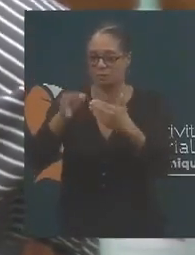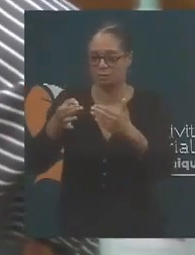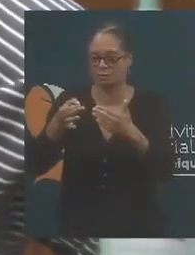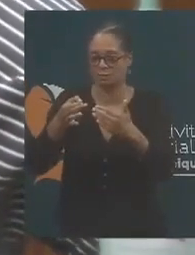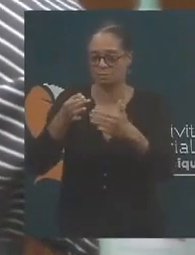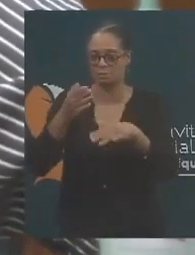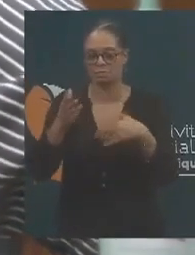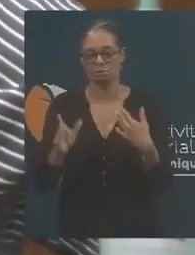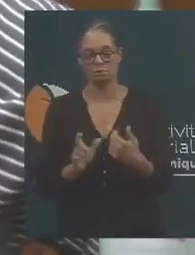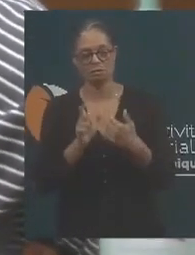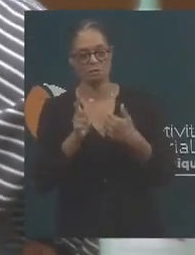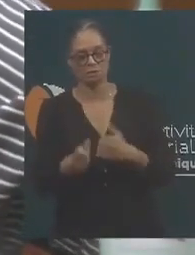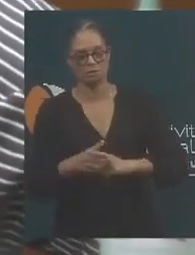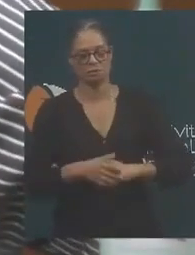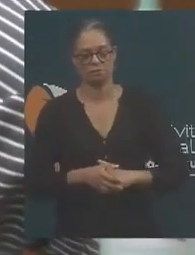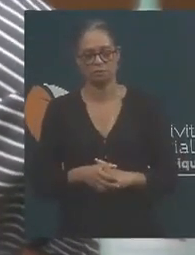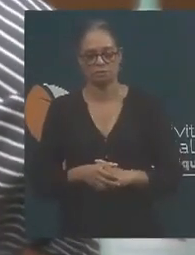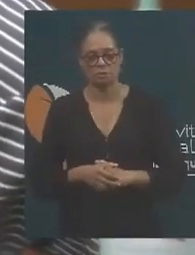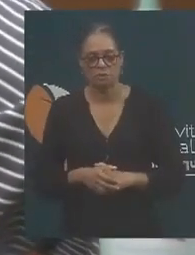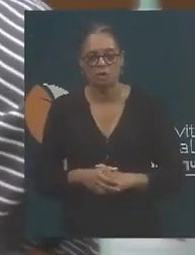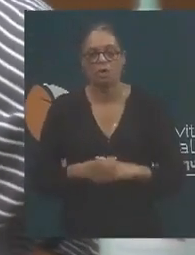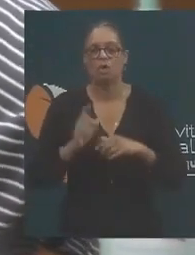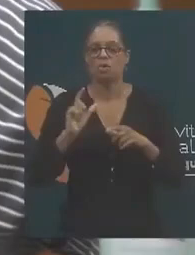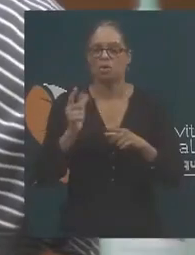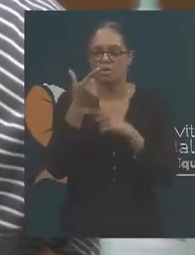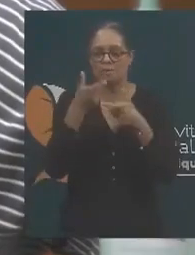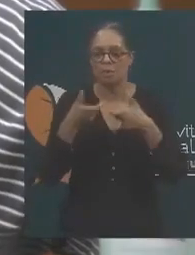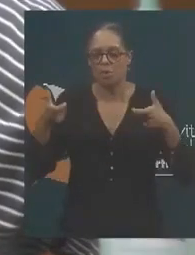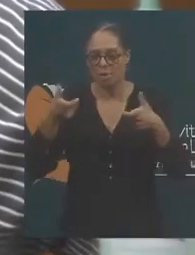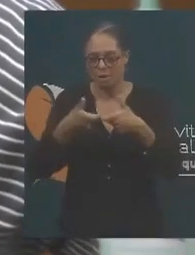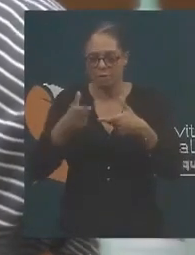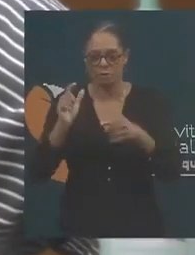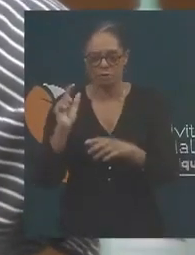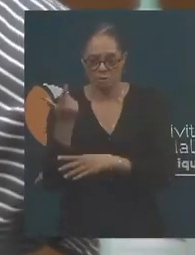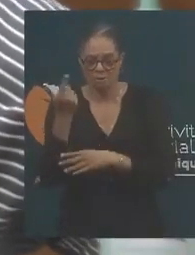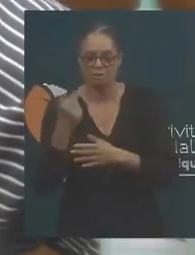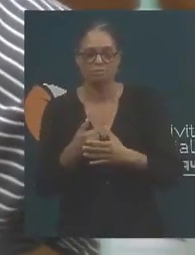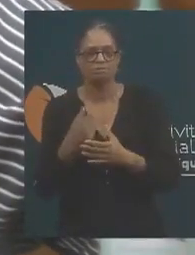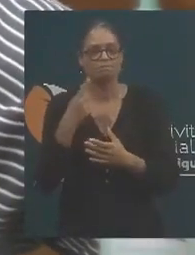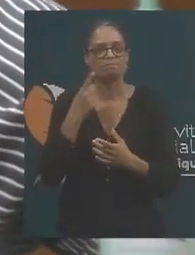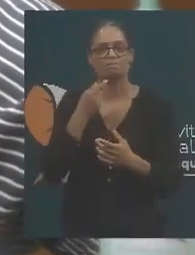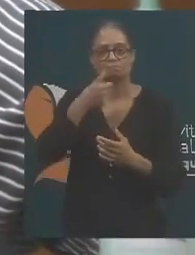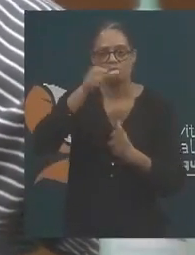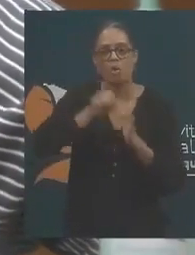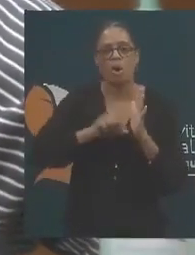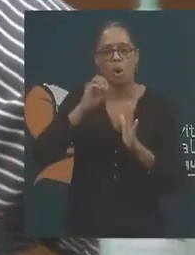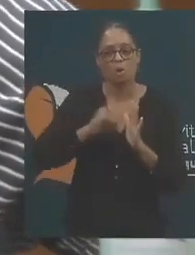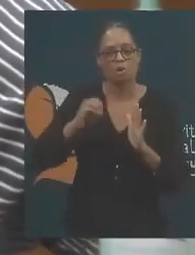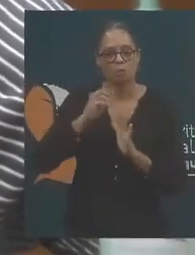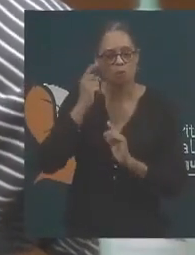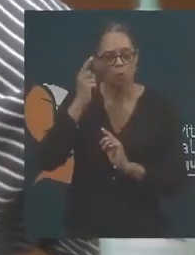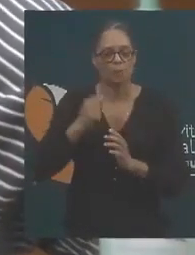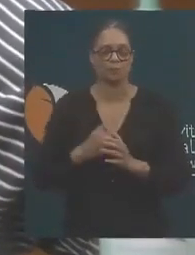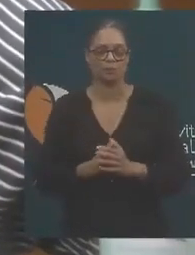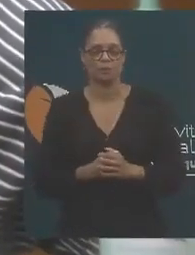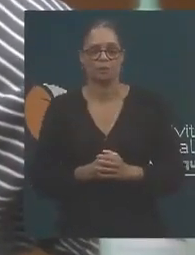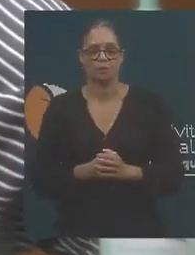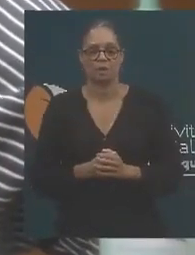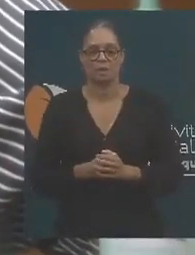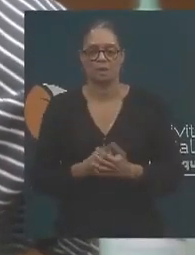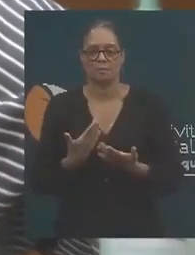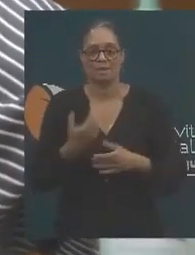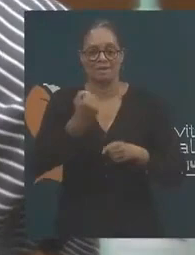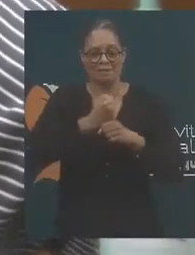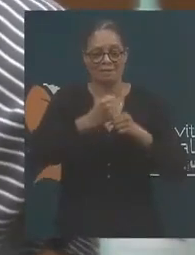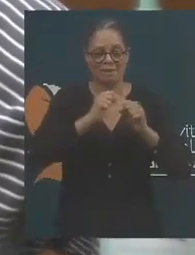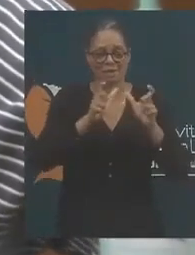Et puis on a fait une deuxième séance de congrès, deuxième réunion, il me semble de mémoire au mois d'octobre, alors que le travail de diagnostic n'était